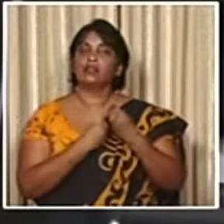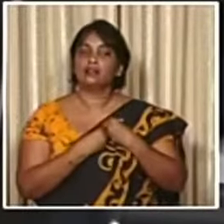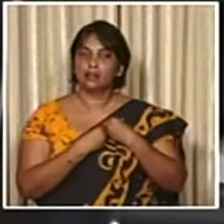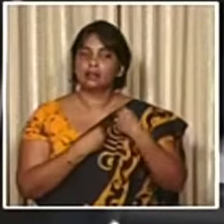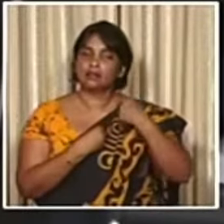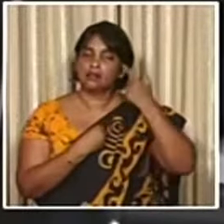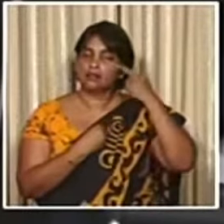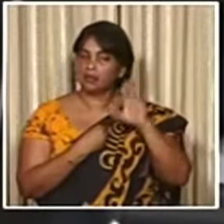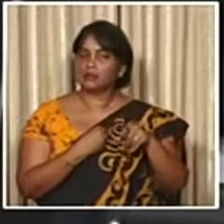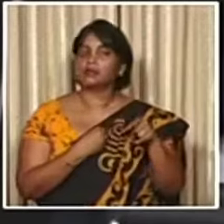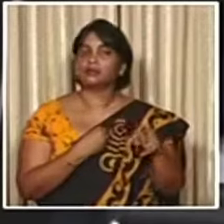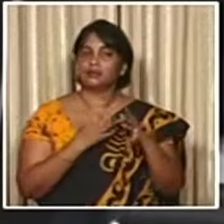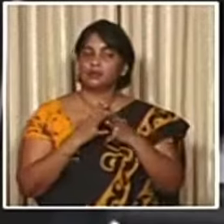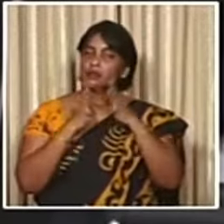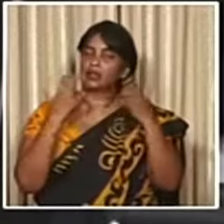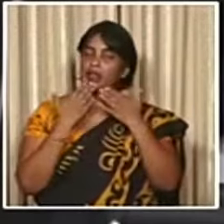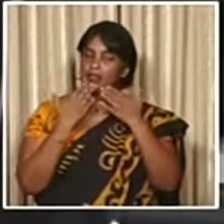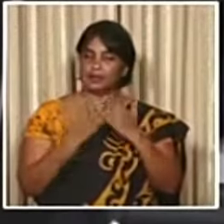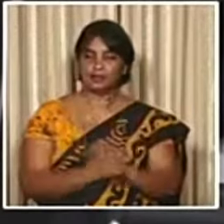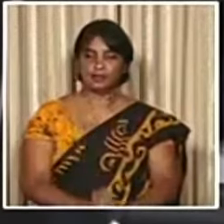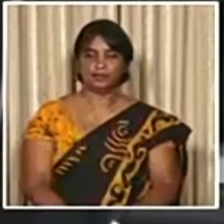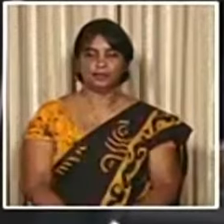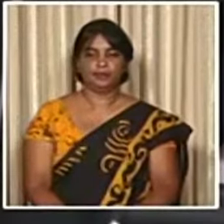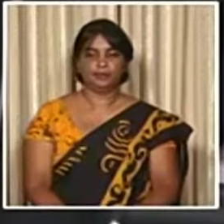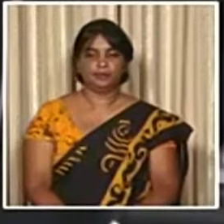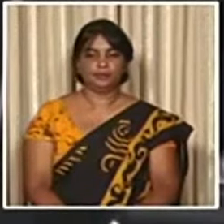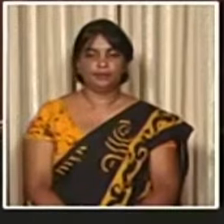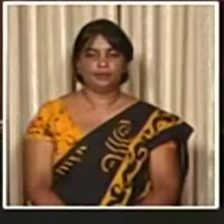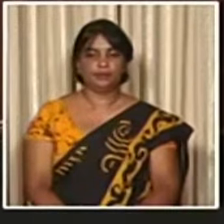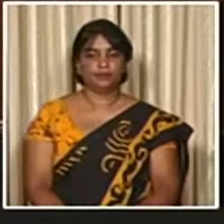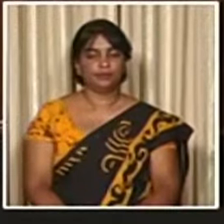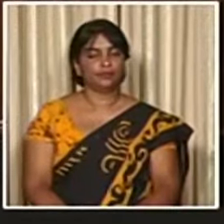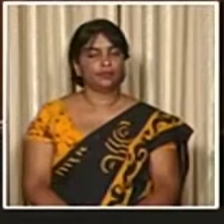කියලා මම බලාපොරොත්තු වෙනවා. ඔබතුමාට බොහොම ස්තුතියි. Thank you. Honorable Sajid.